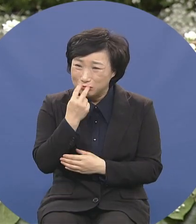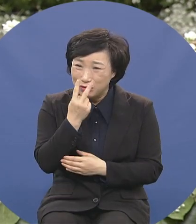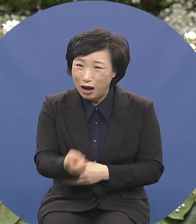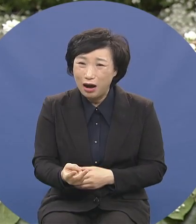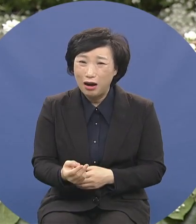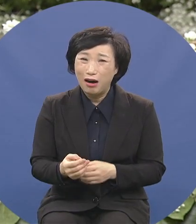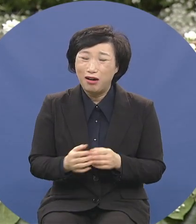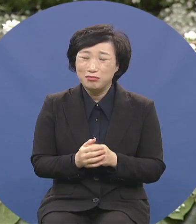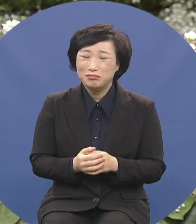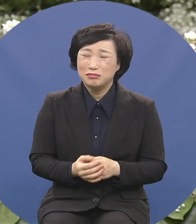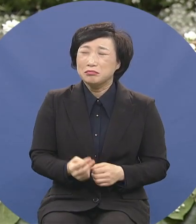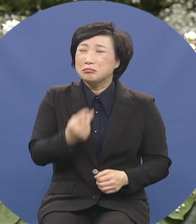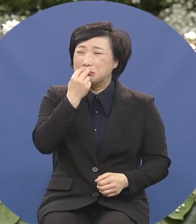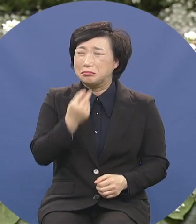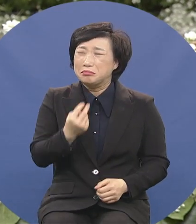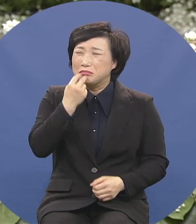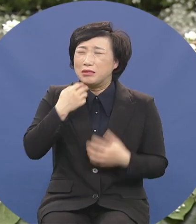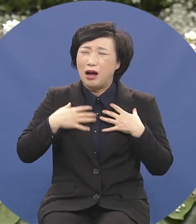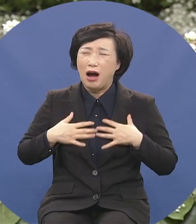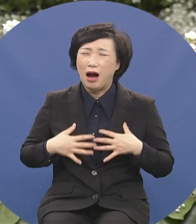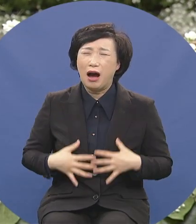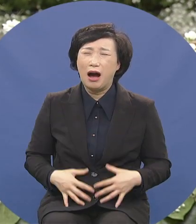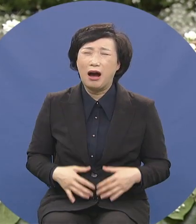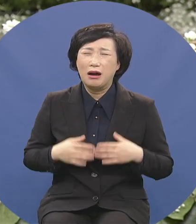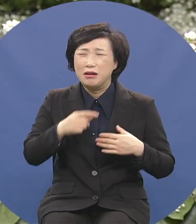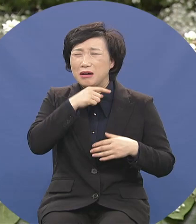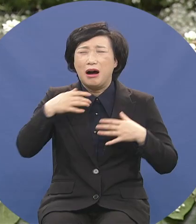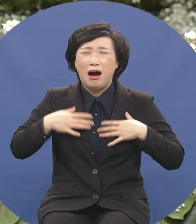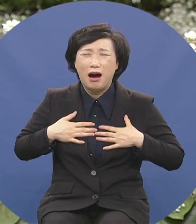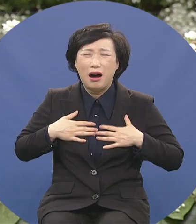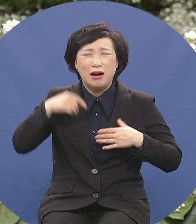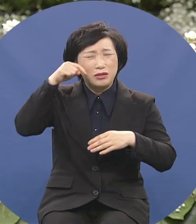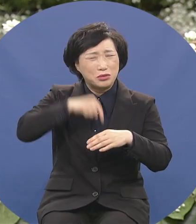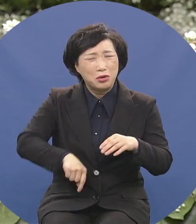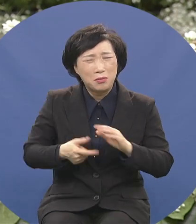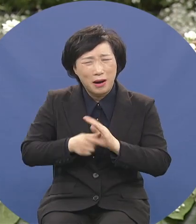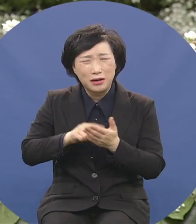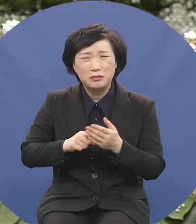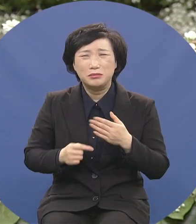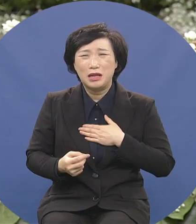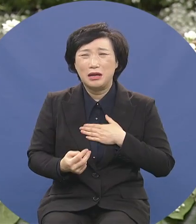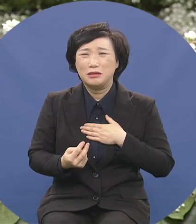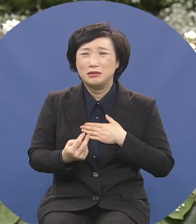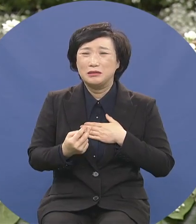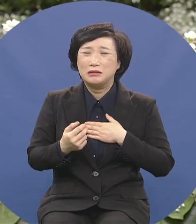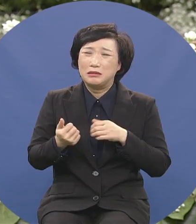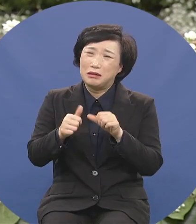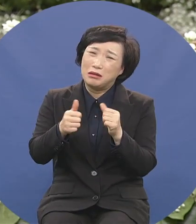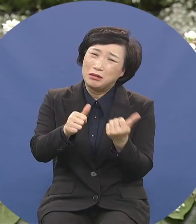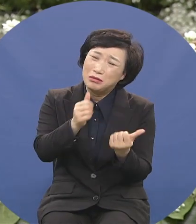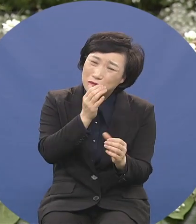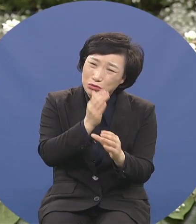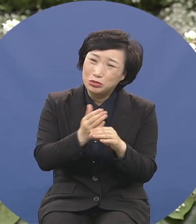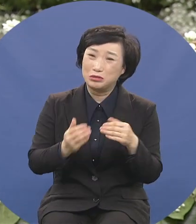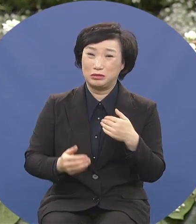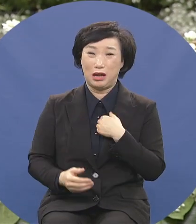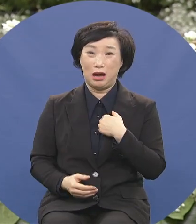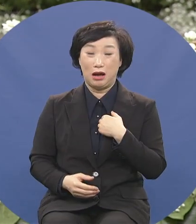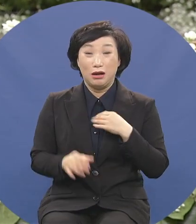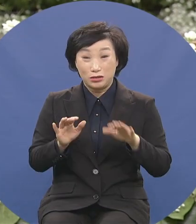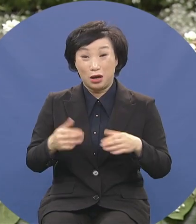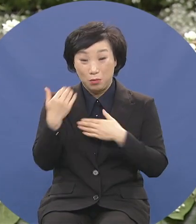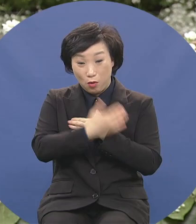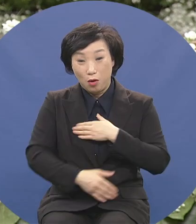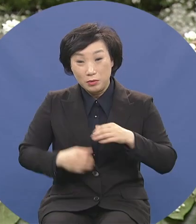정도로 날 정도로 이렇게 죽어가는 나에게 몸을 내 맘대로